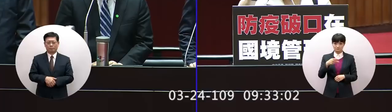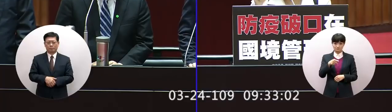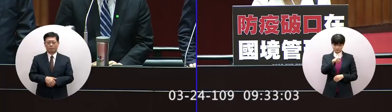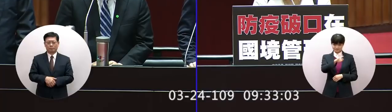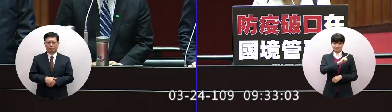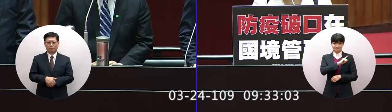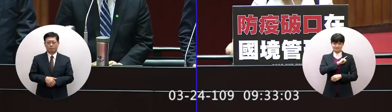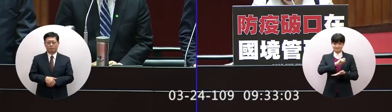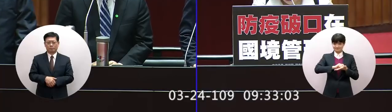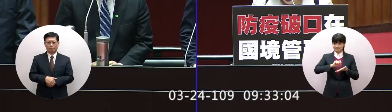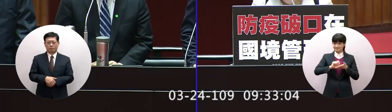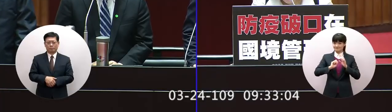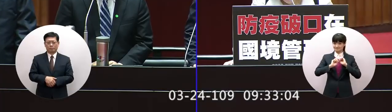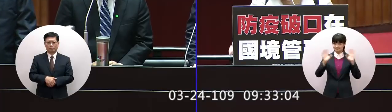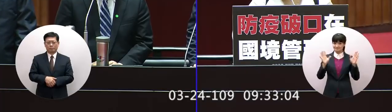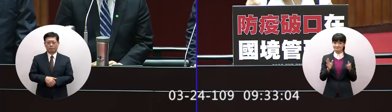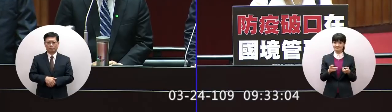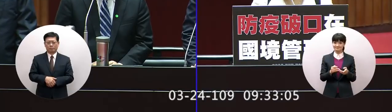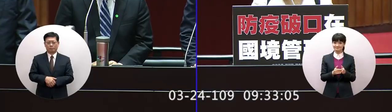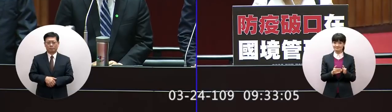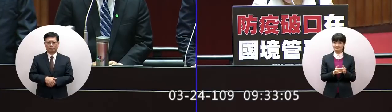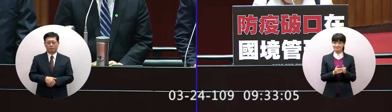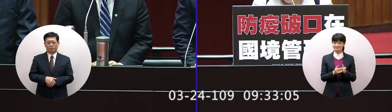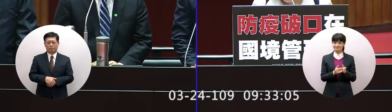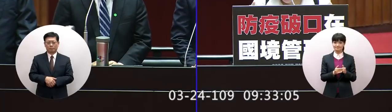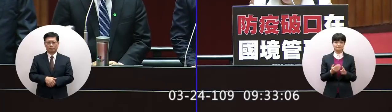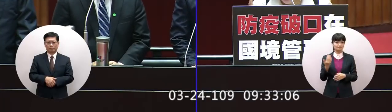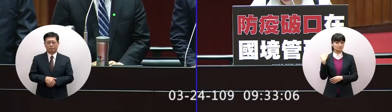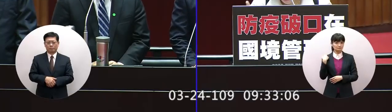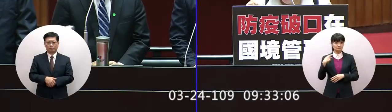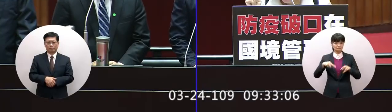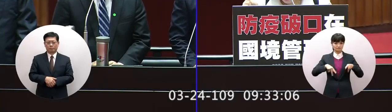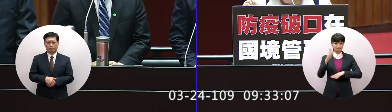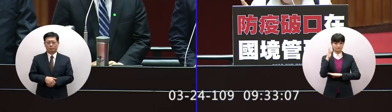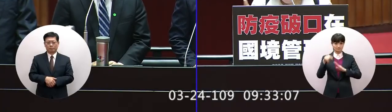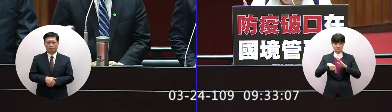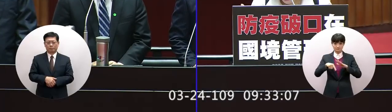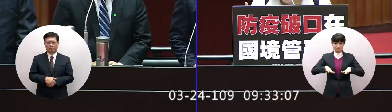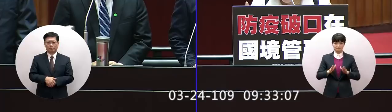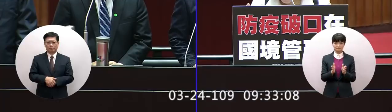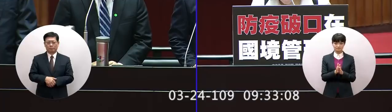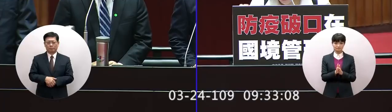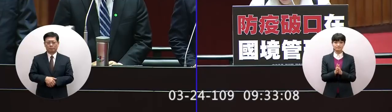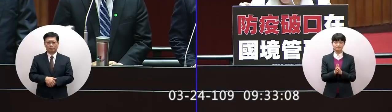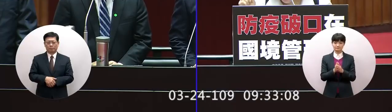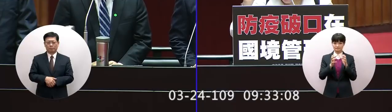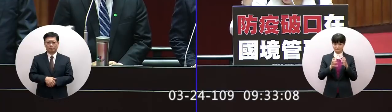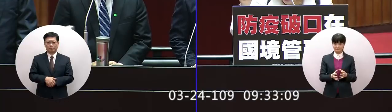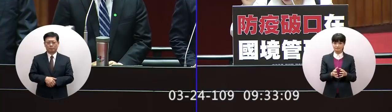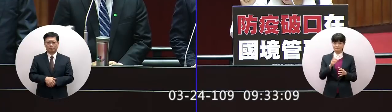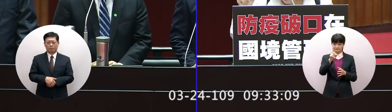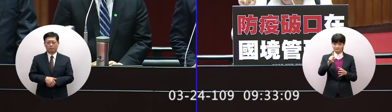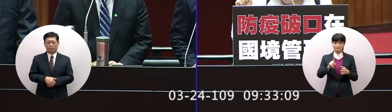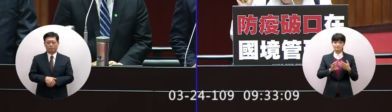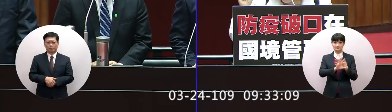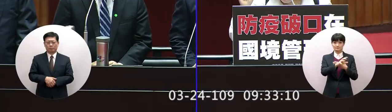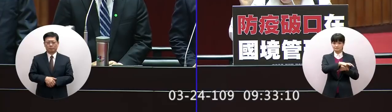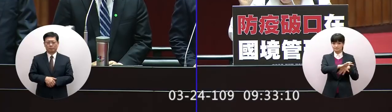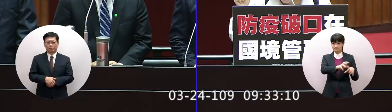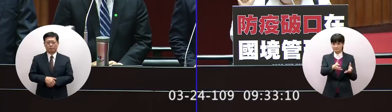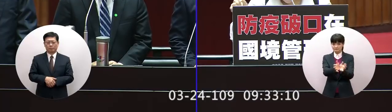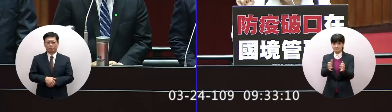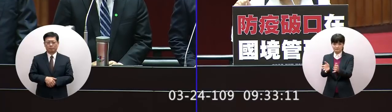这你亲自批的、哦、那个时候行政院就成立了一个跨部会防治外国